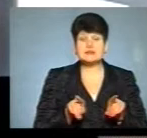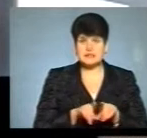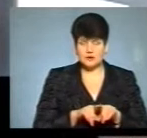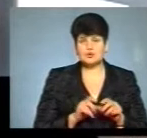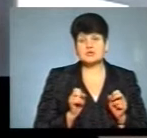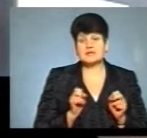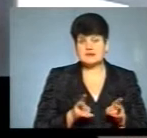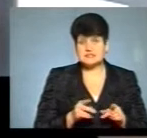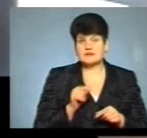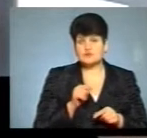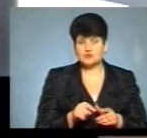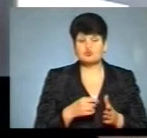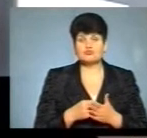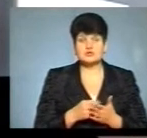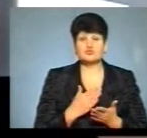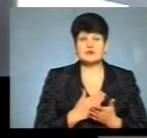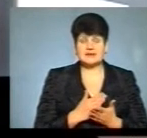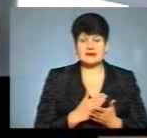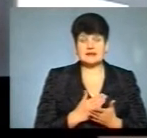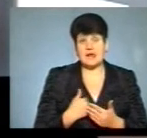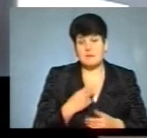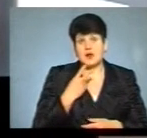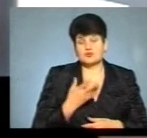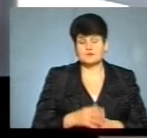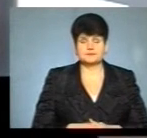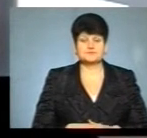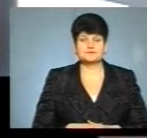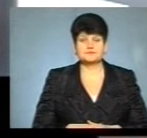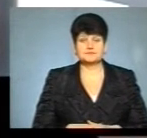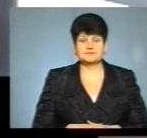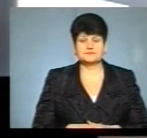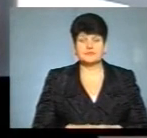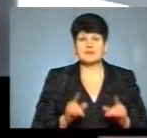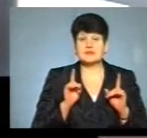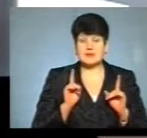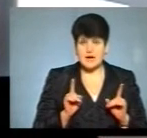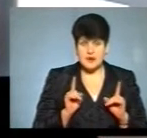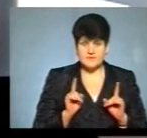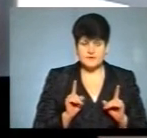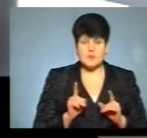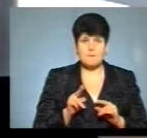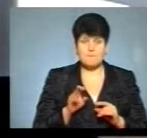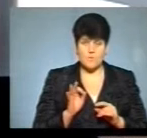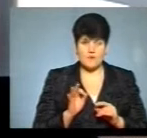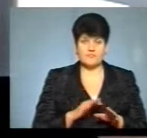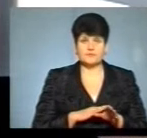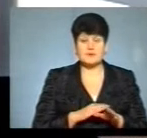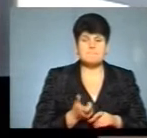цьому бюджеті є наступні, які я вбачаю. Навіть по перевиконанню бюджету за